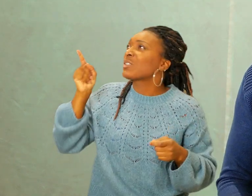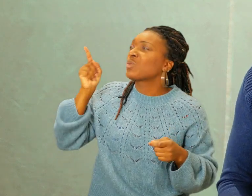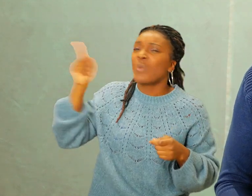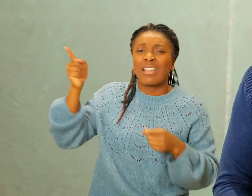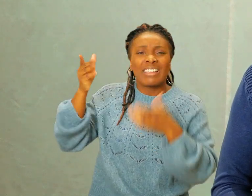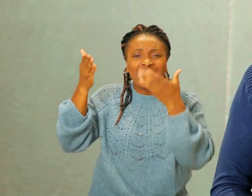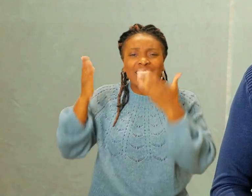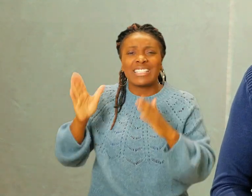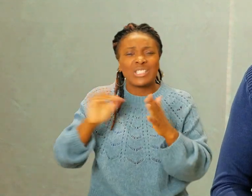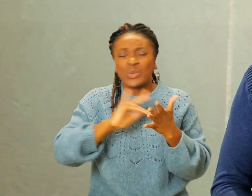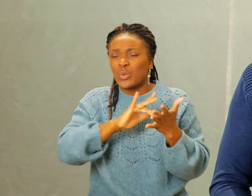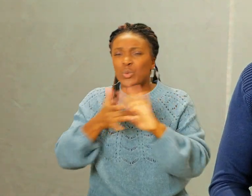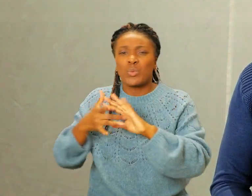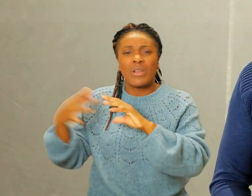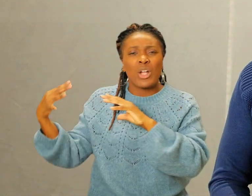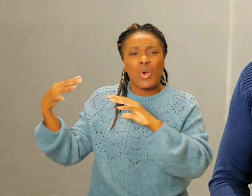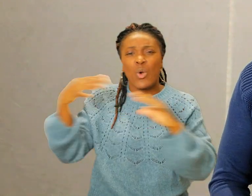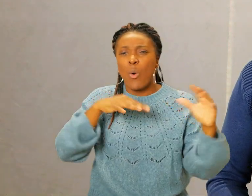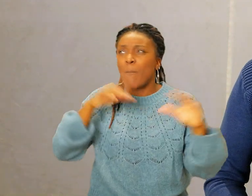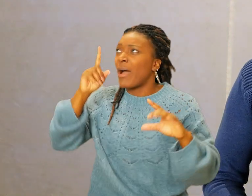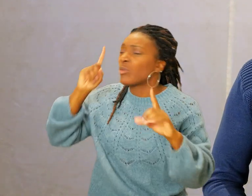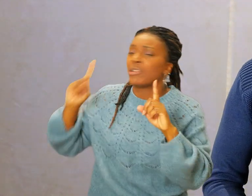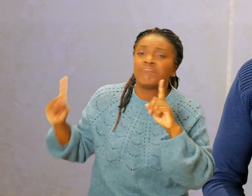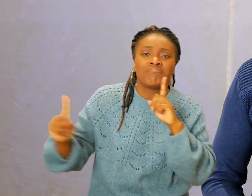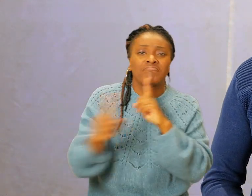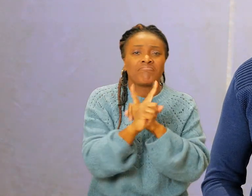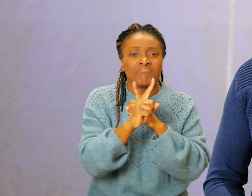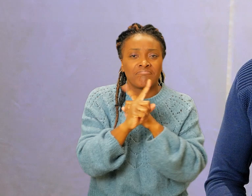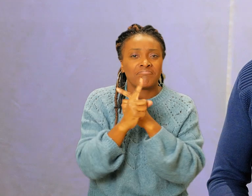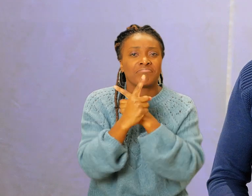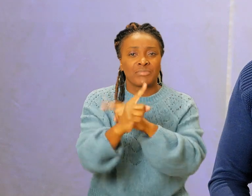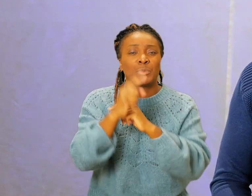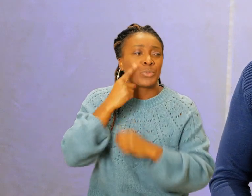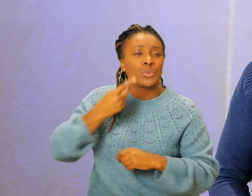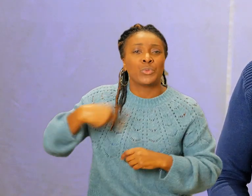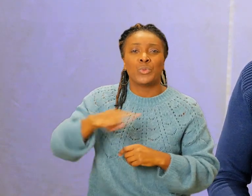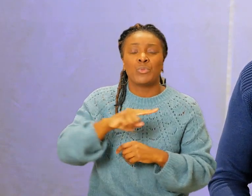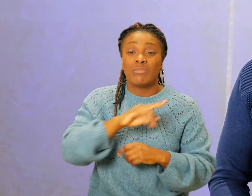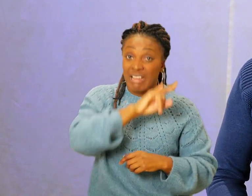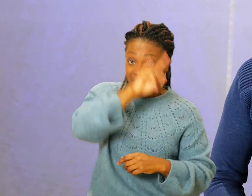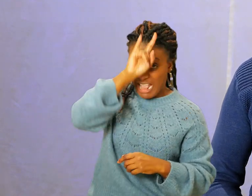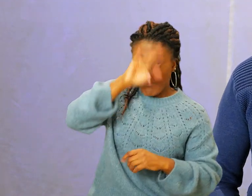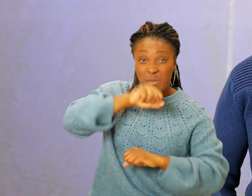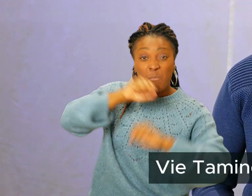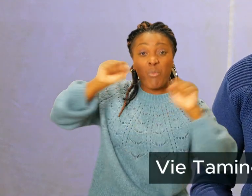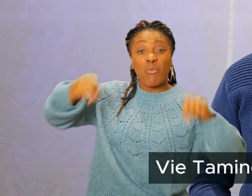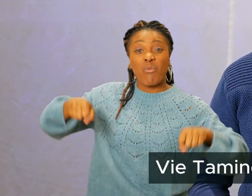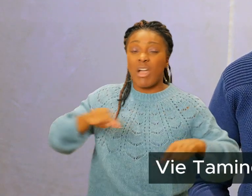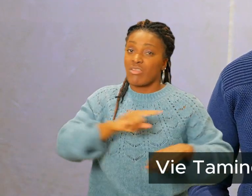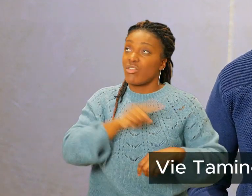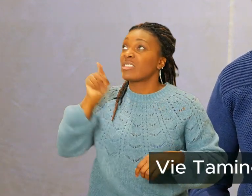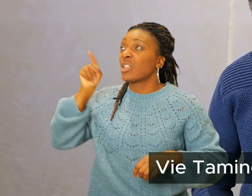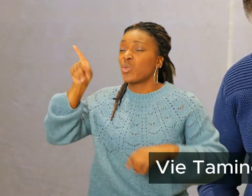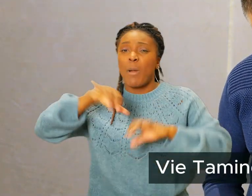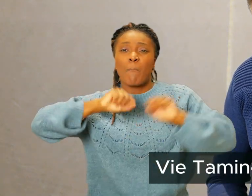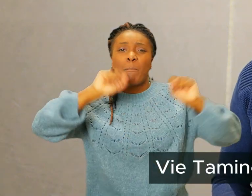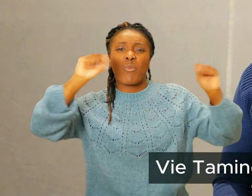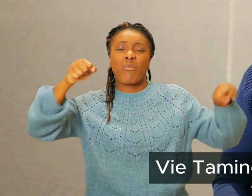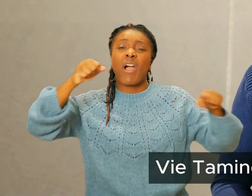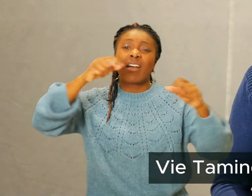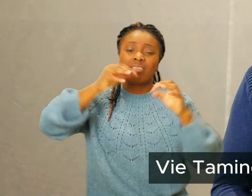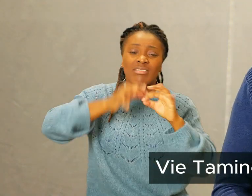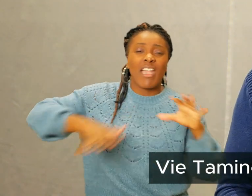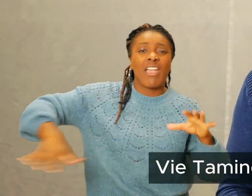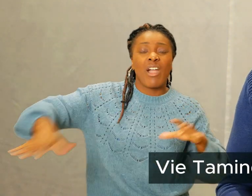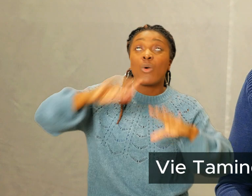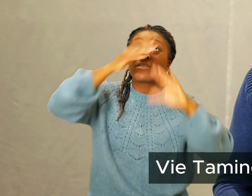toi qui décides des combats. Ce n'est plus l'adversaire aujourd'hui. C'est toi qui as tout pouvoir sur la terre comme au ciel. Merci pour l'autorité que